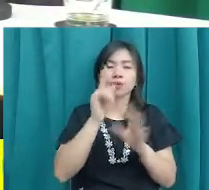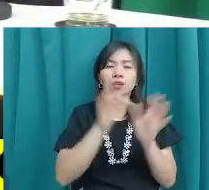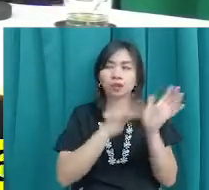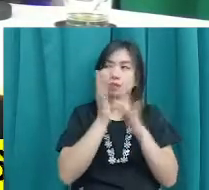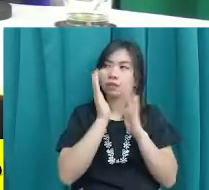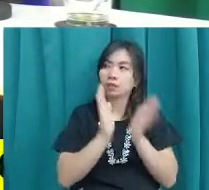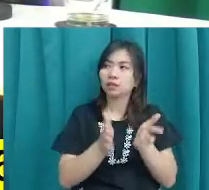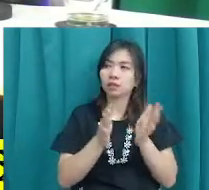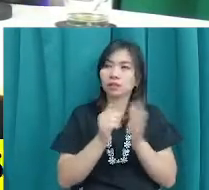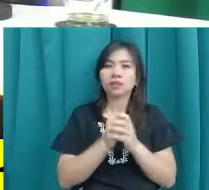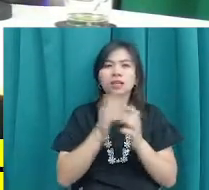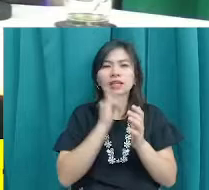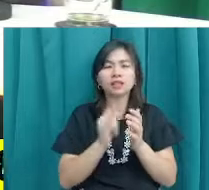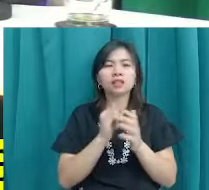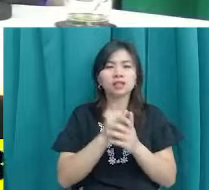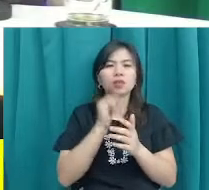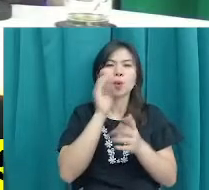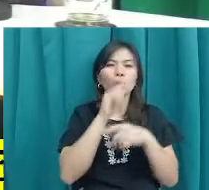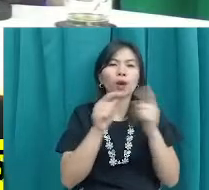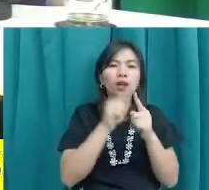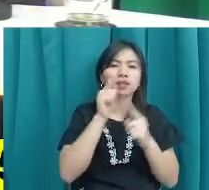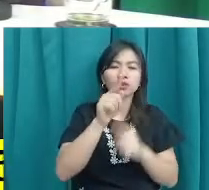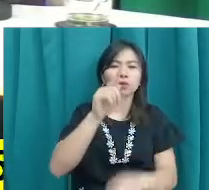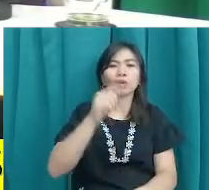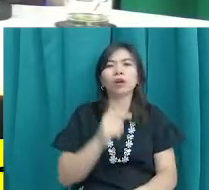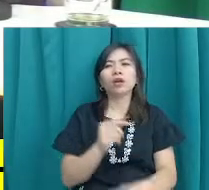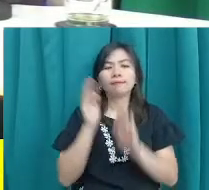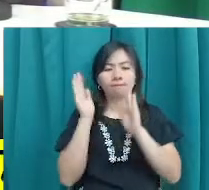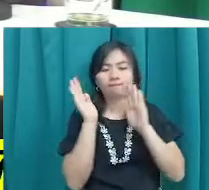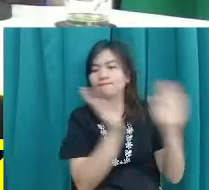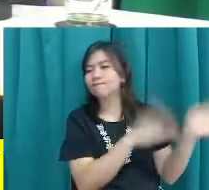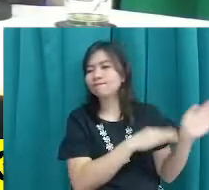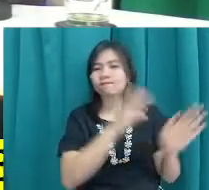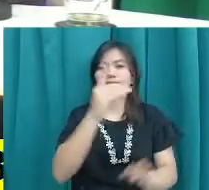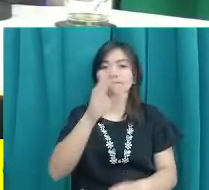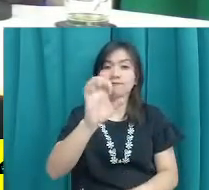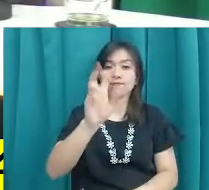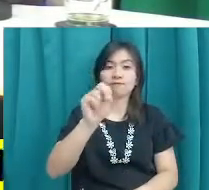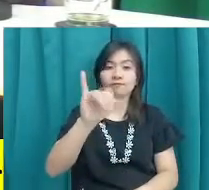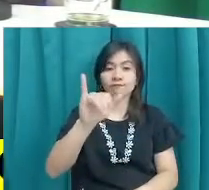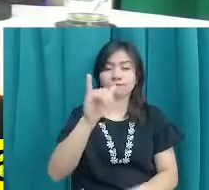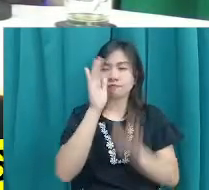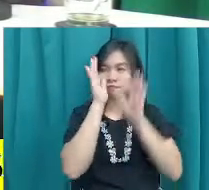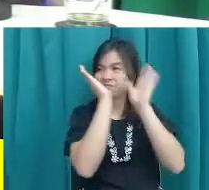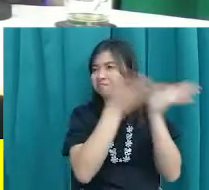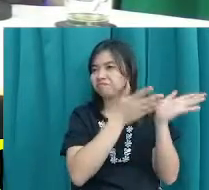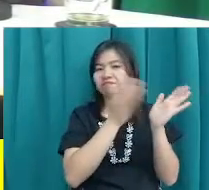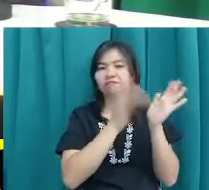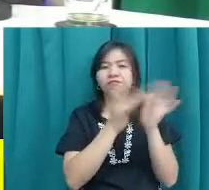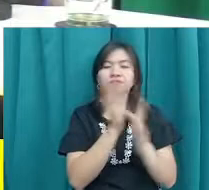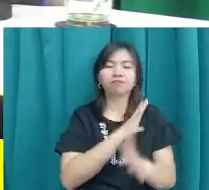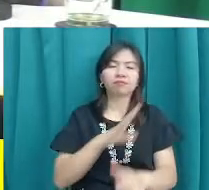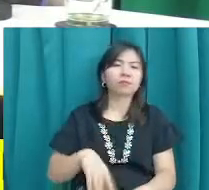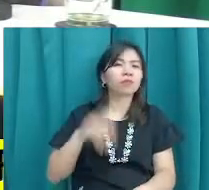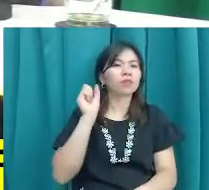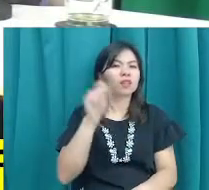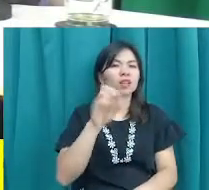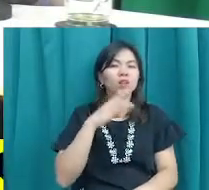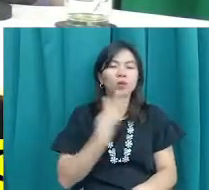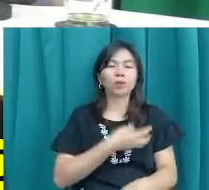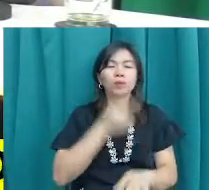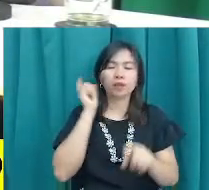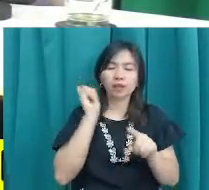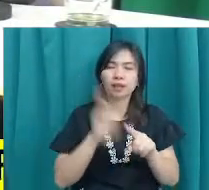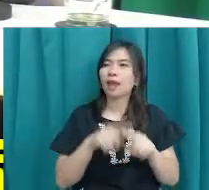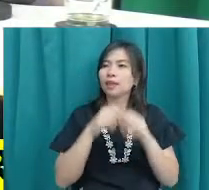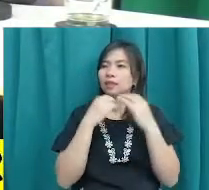yung ikaw ang maging tagapagkalulo ng Panginoong Kristo. Hindi natin sa ngayon may papapako sa krus, pero lahat ng ginagawa niya para